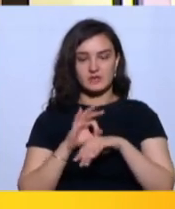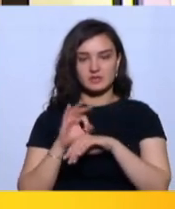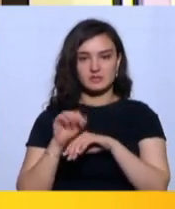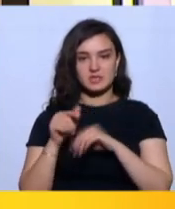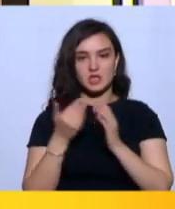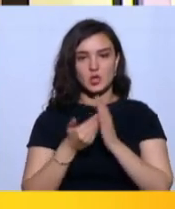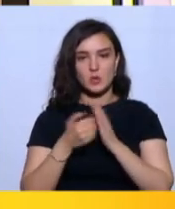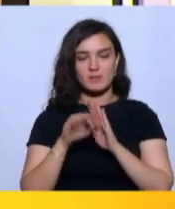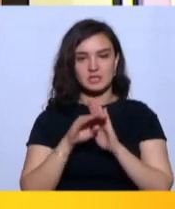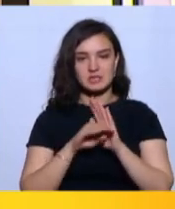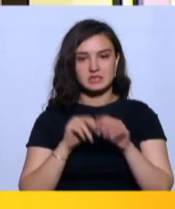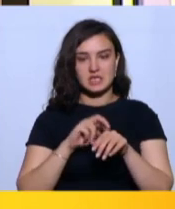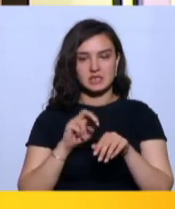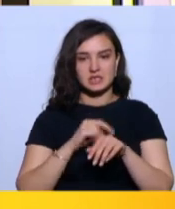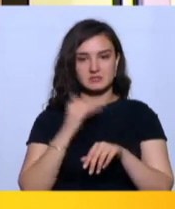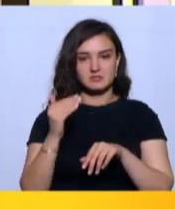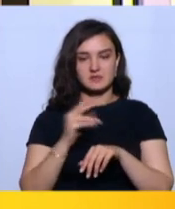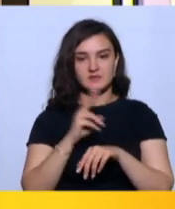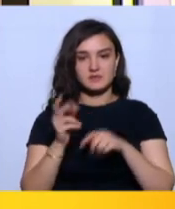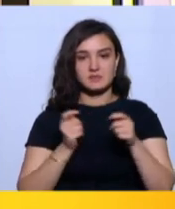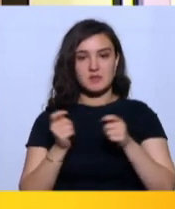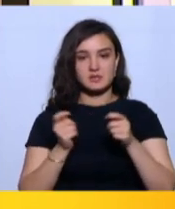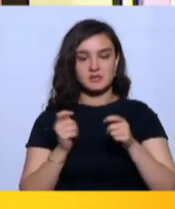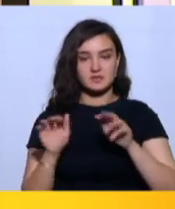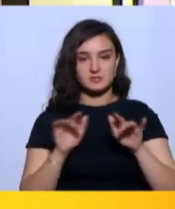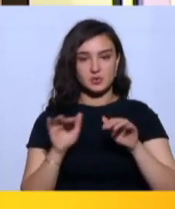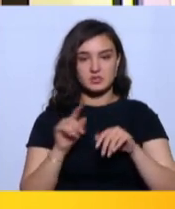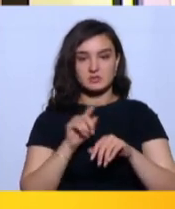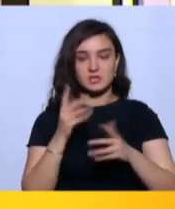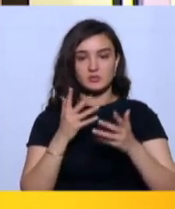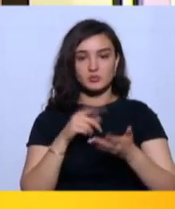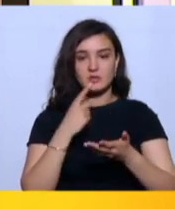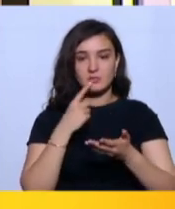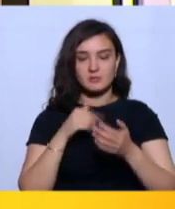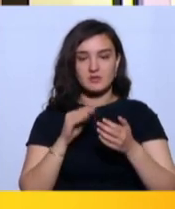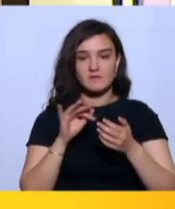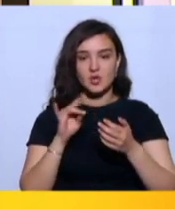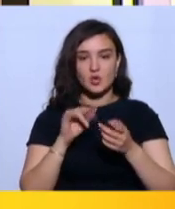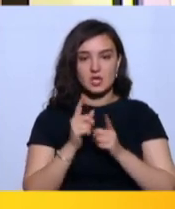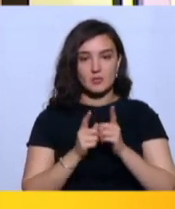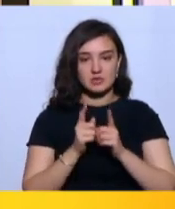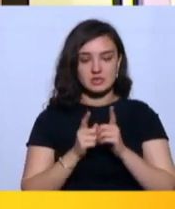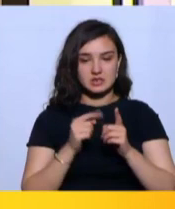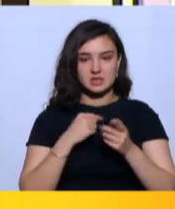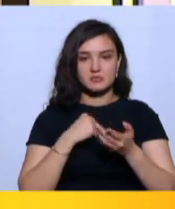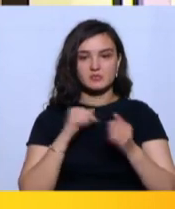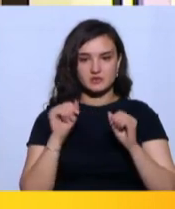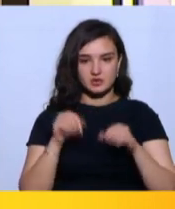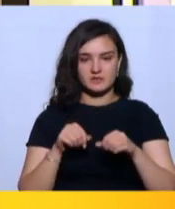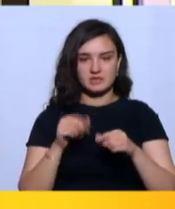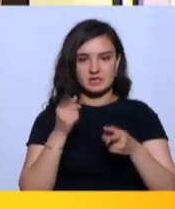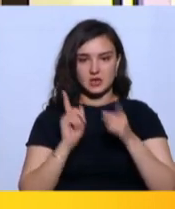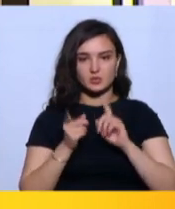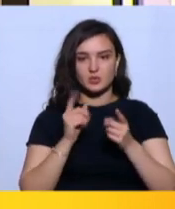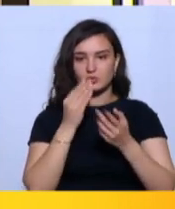იქ რეკომენდაცია ექიმს ეკუთვნის უშუალოდ, ვინც მართავს პროცესს. მაგრამ თუ ჩვენ ვლაპარაკობთ ფლორის მოწესრიგებაზე, მე გახსენებთ, რომ ჩვენ შეგვიძლია